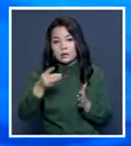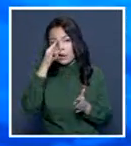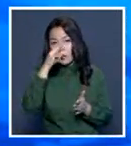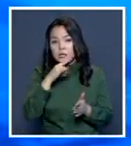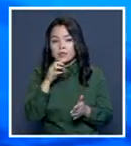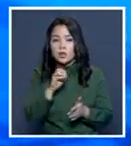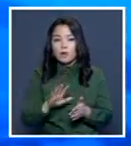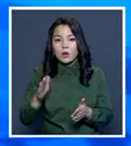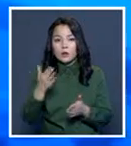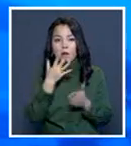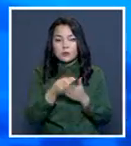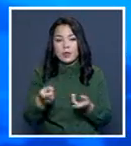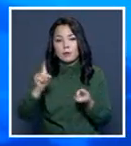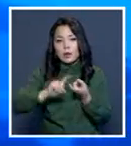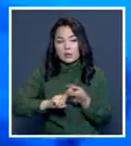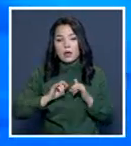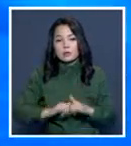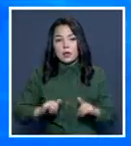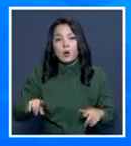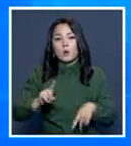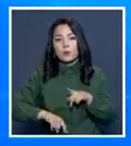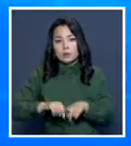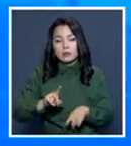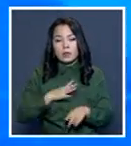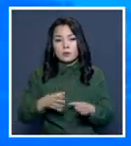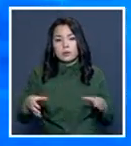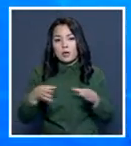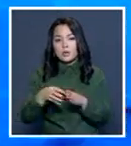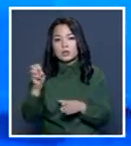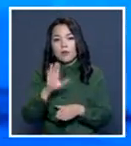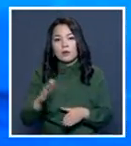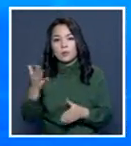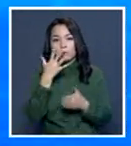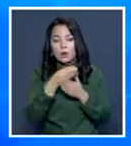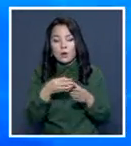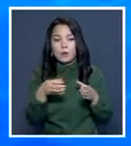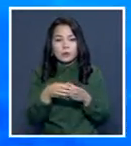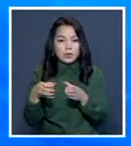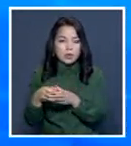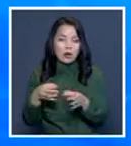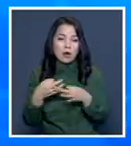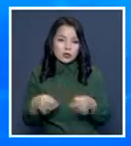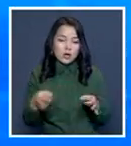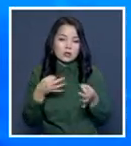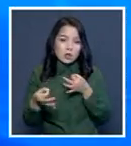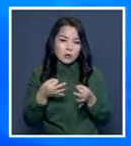мен Еуроодақ арасындағы байланысты кеңейтіп, отандық медиа кеңістікте Еуропалық одақ туралы ашық диалог